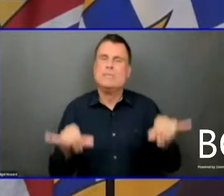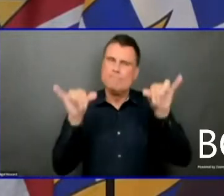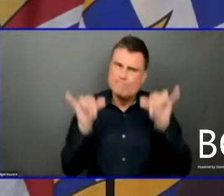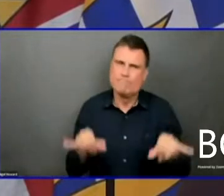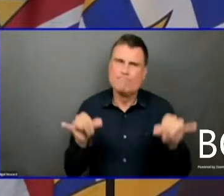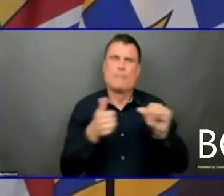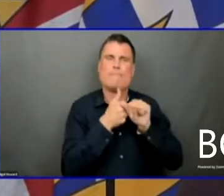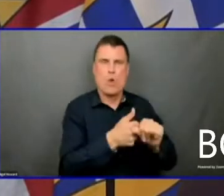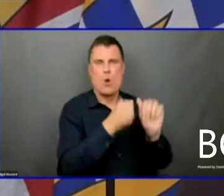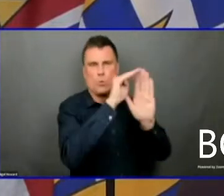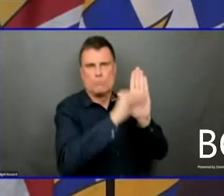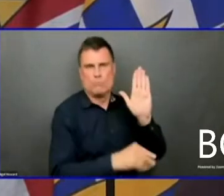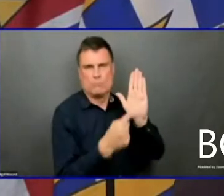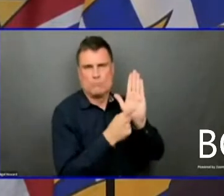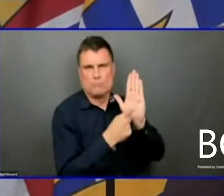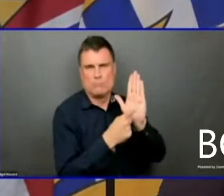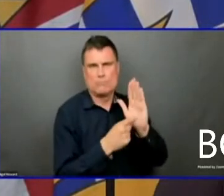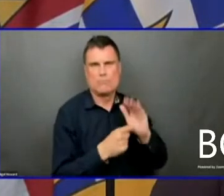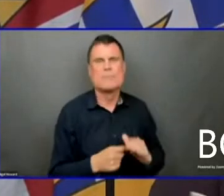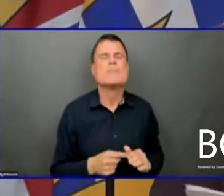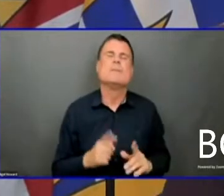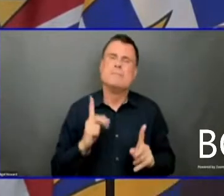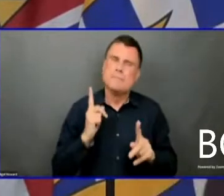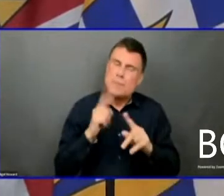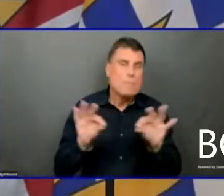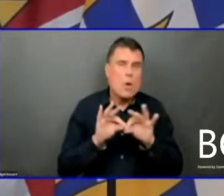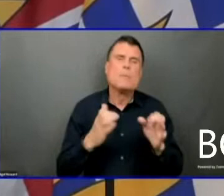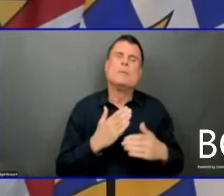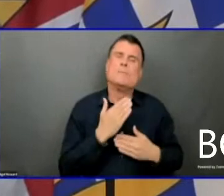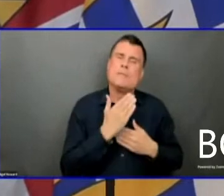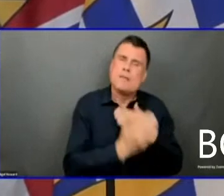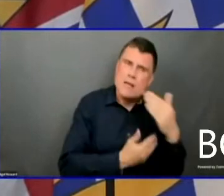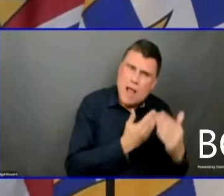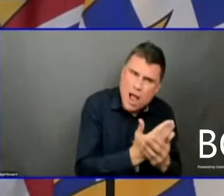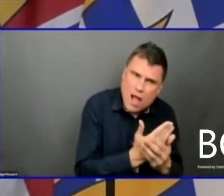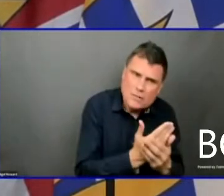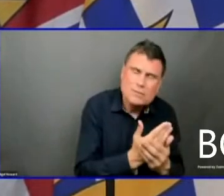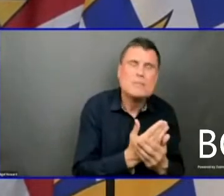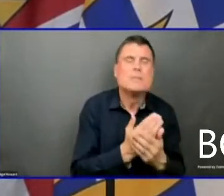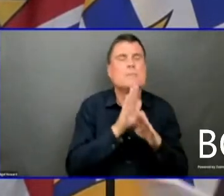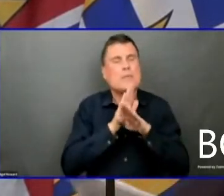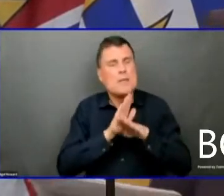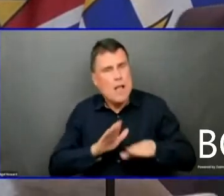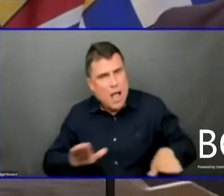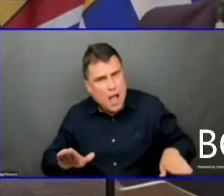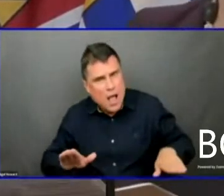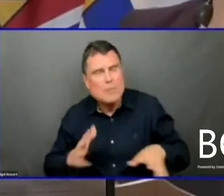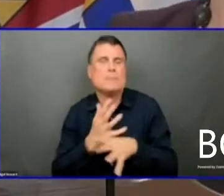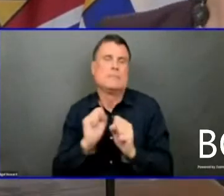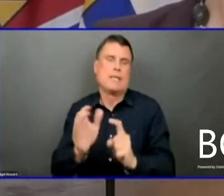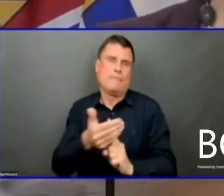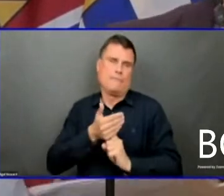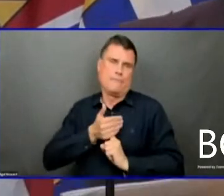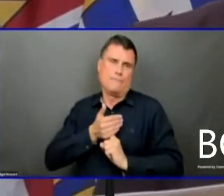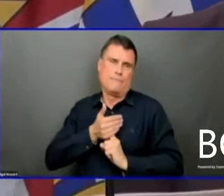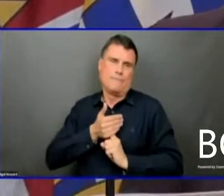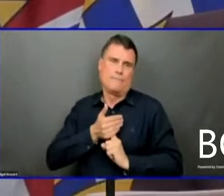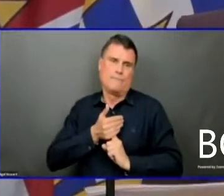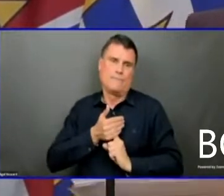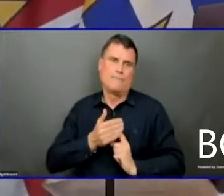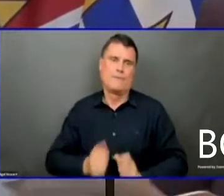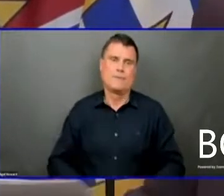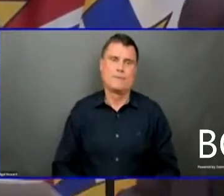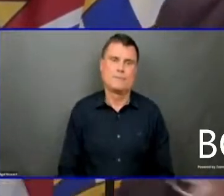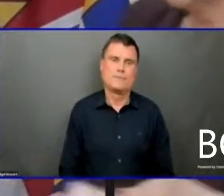家庭所以希望大家还是be kind, be calm and be safe。就是这个是他最著名的3句